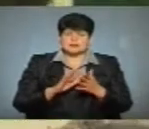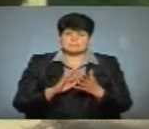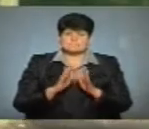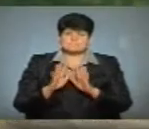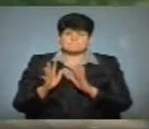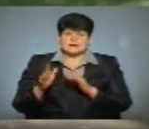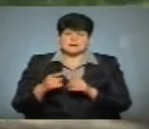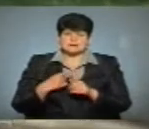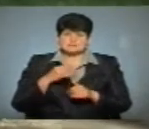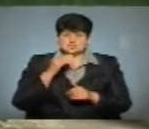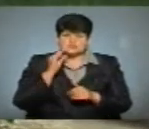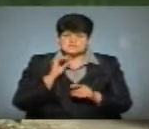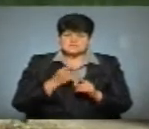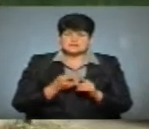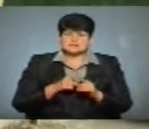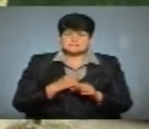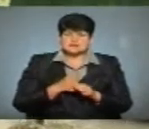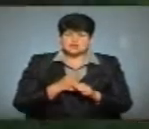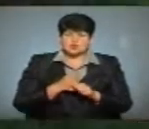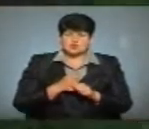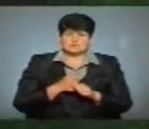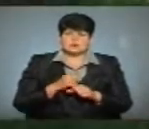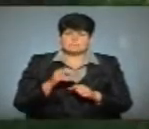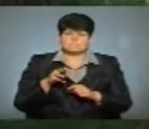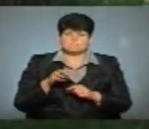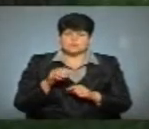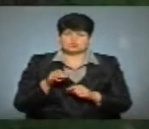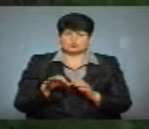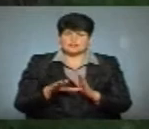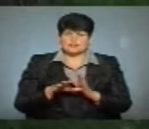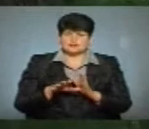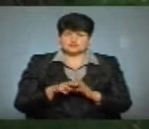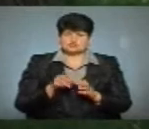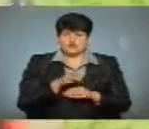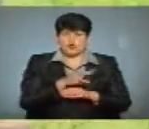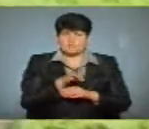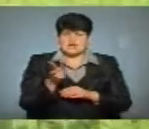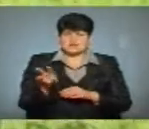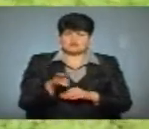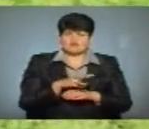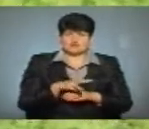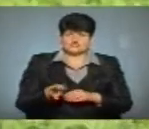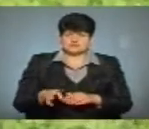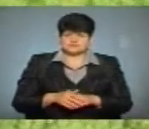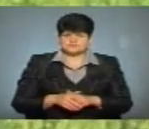Тараса Шевченка. Це роблять з допомогою пневматичного мото та електричного оприскувачів.